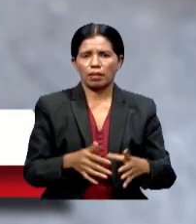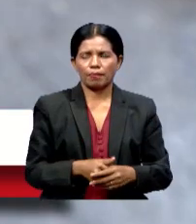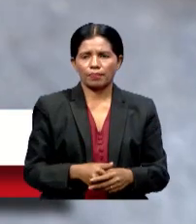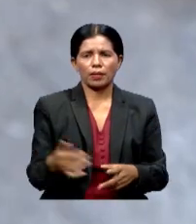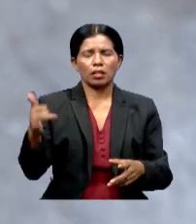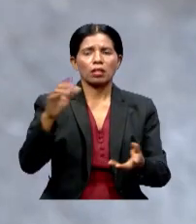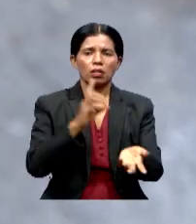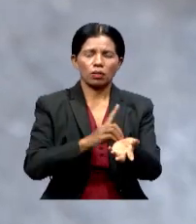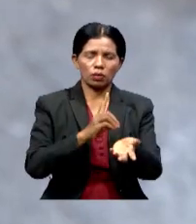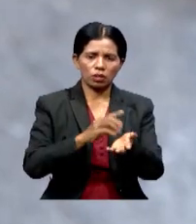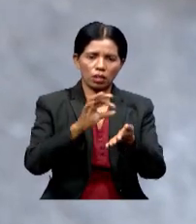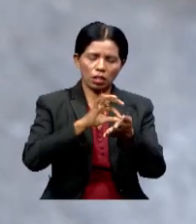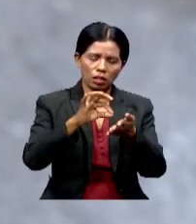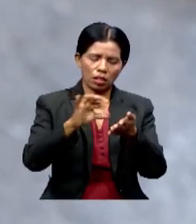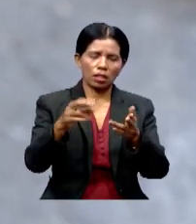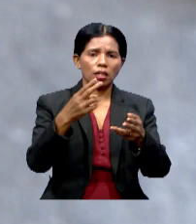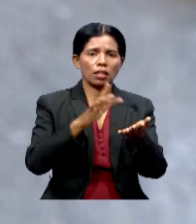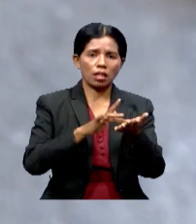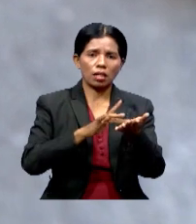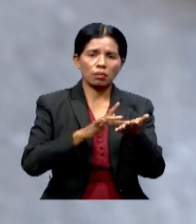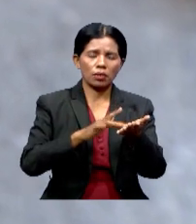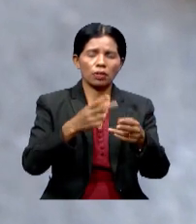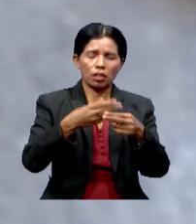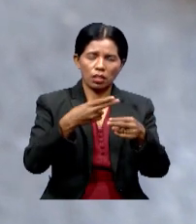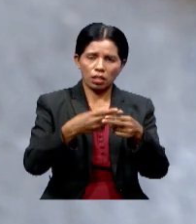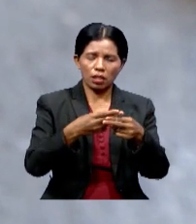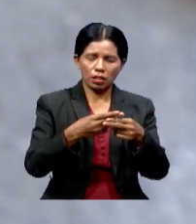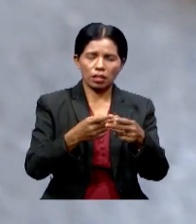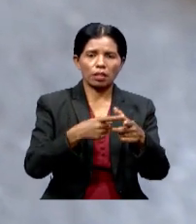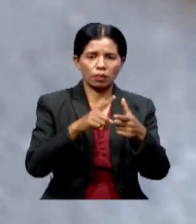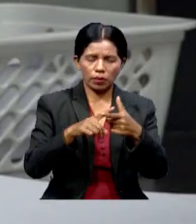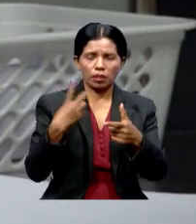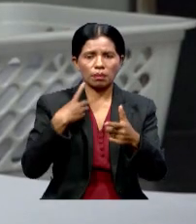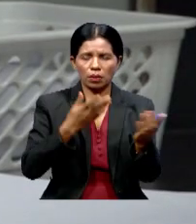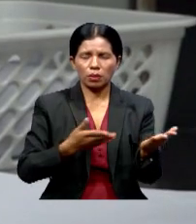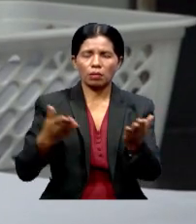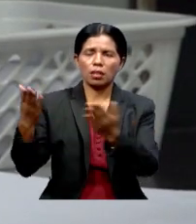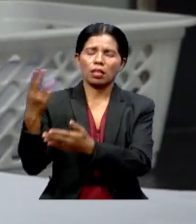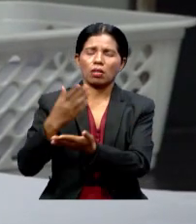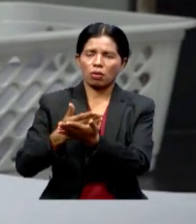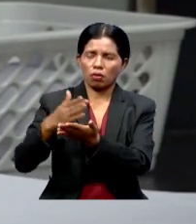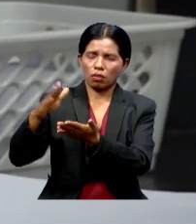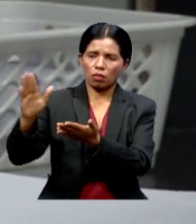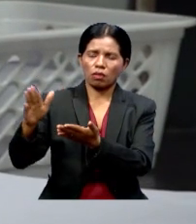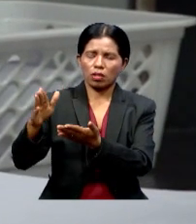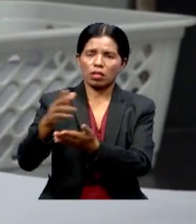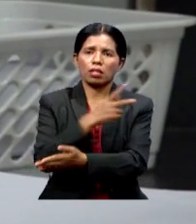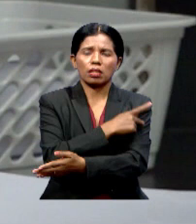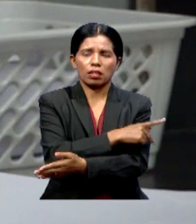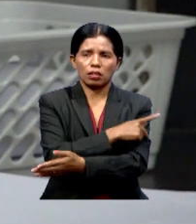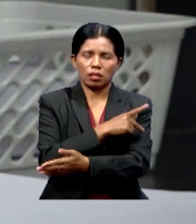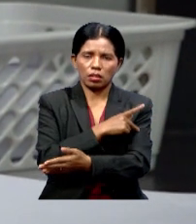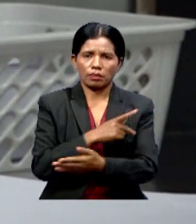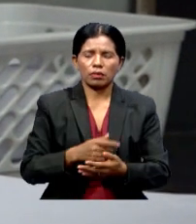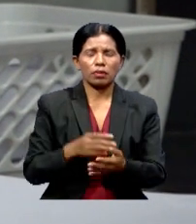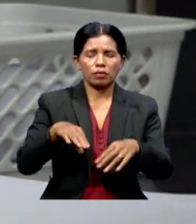sira doutor sira for continuação para dia na ya tinggi bak horse saya ya ya klinik ke pribadi sih hanya sempat masuk sih